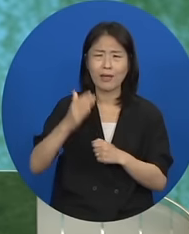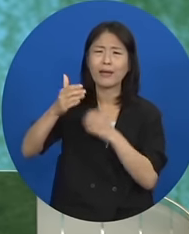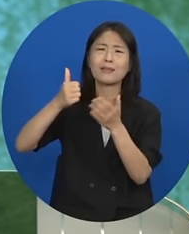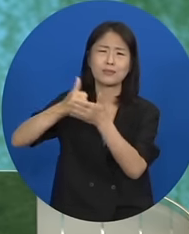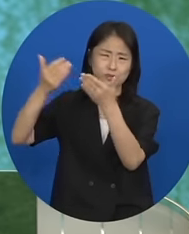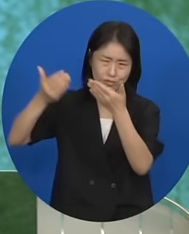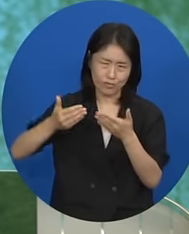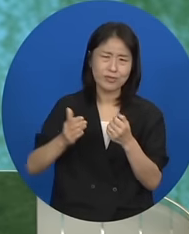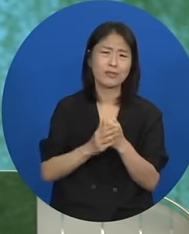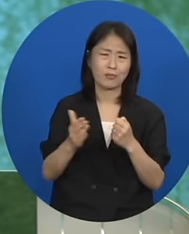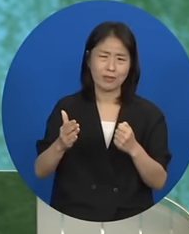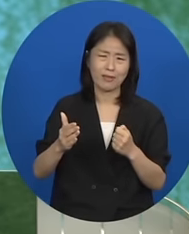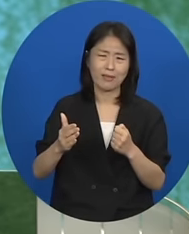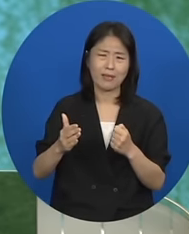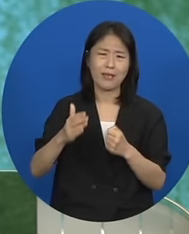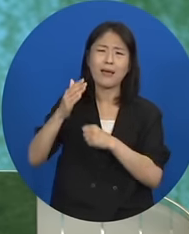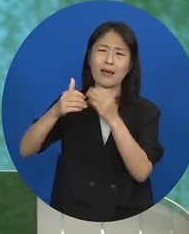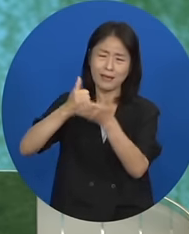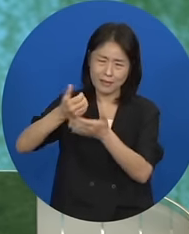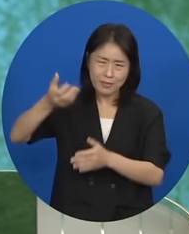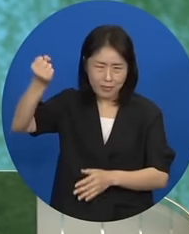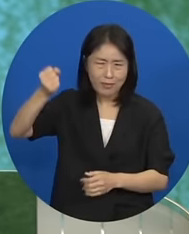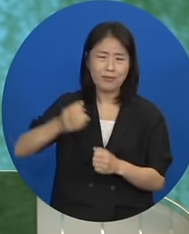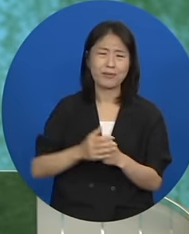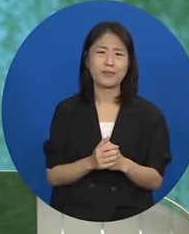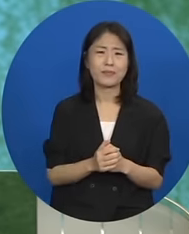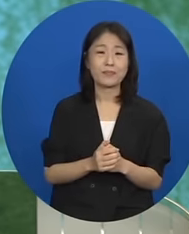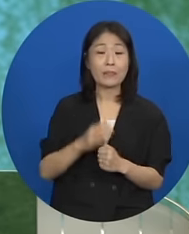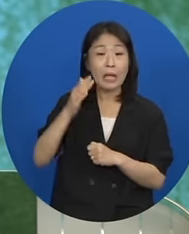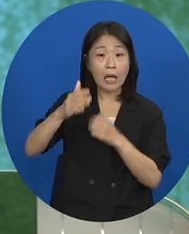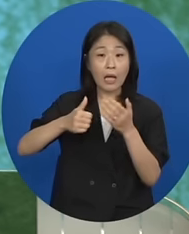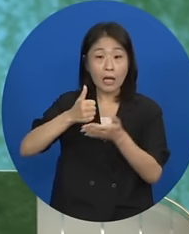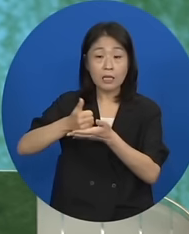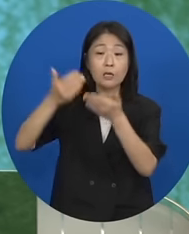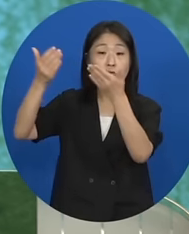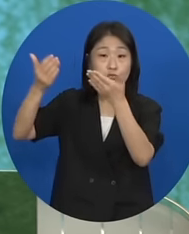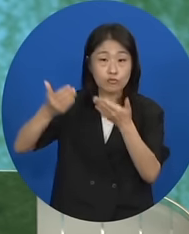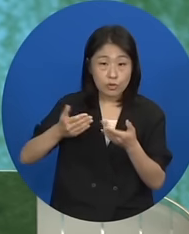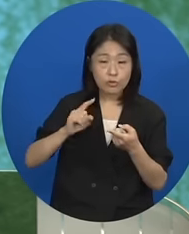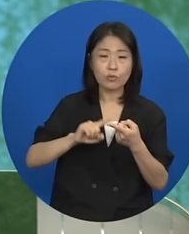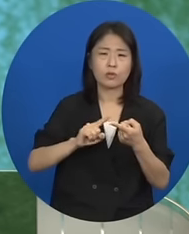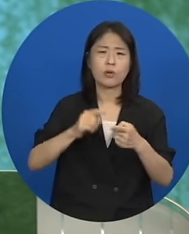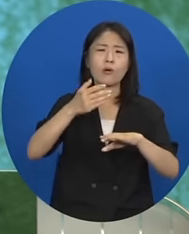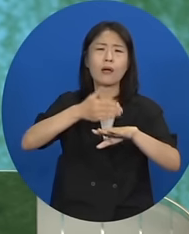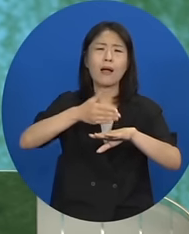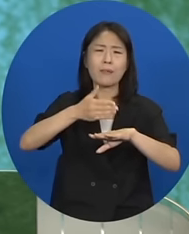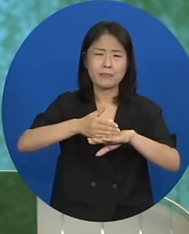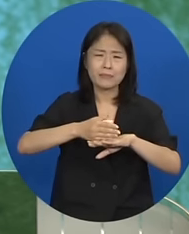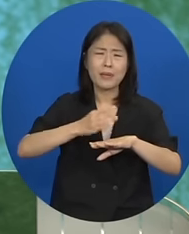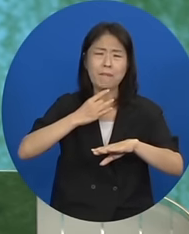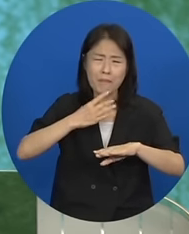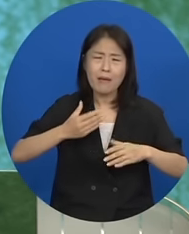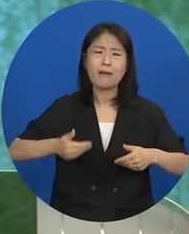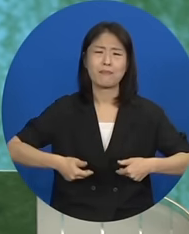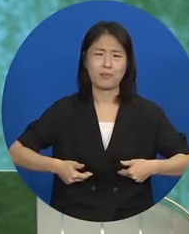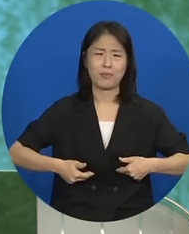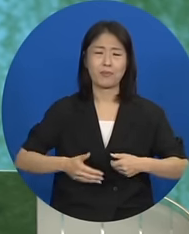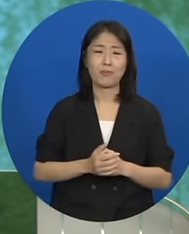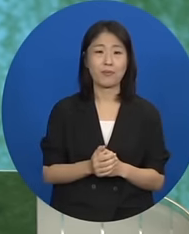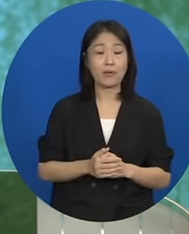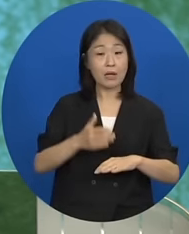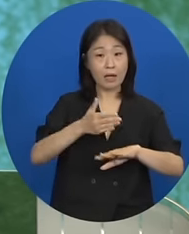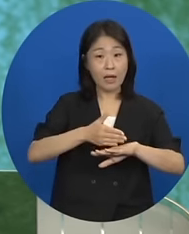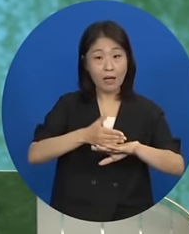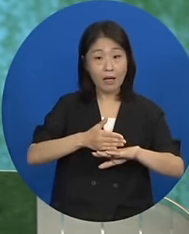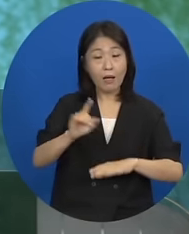우리가 자랑할 것이 아니라 하나님께 주신 것에 대해서 감사하는 마음이 있어야 된다는 거예요 감사란 무엇이냐